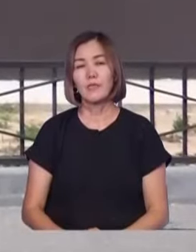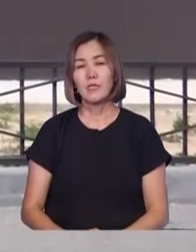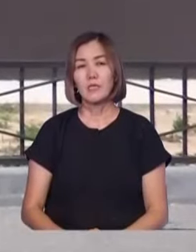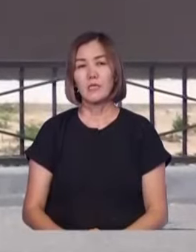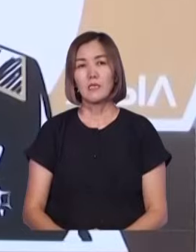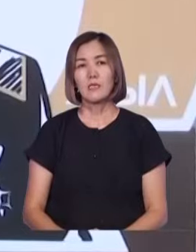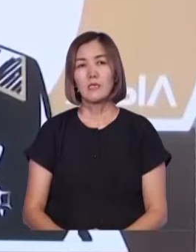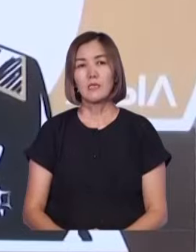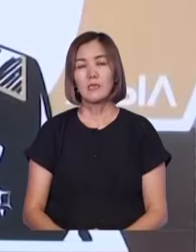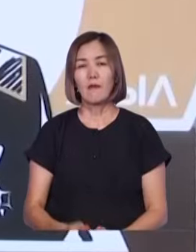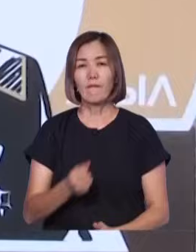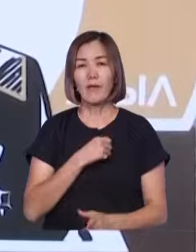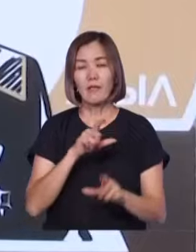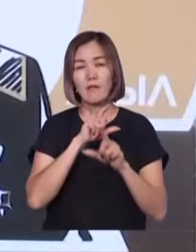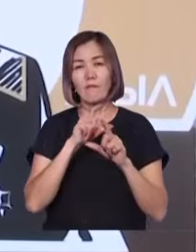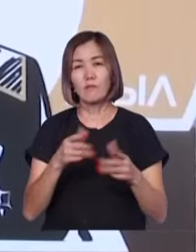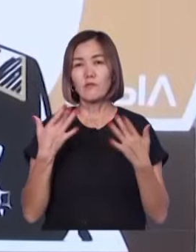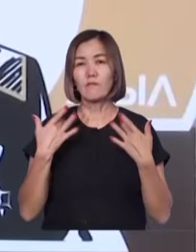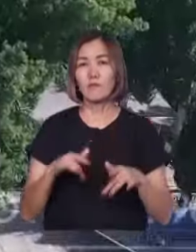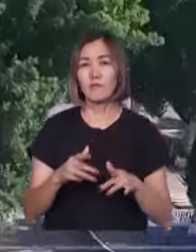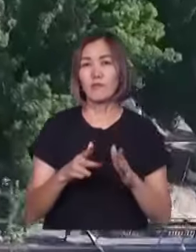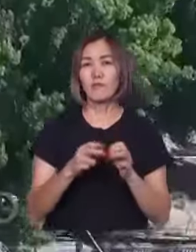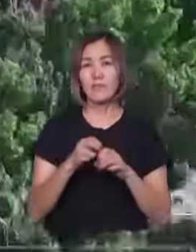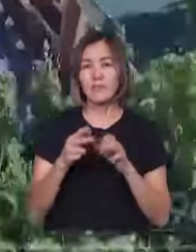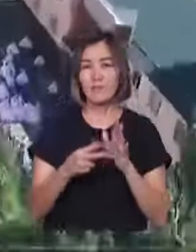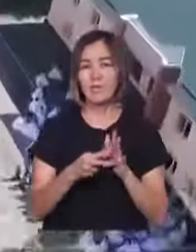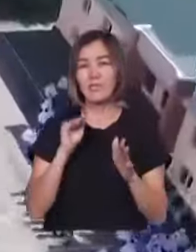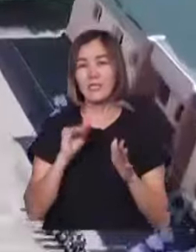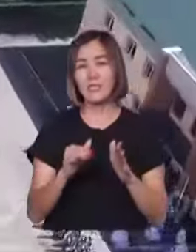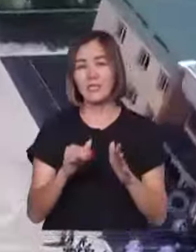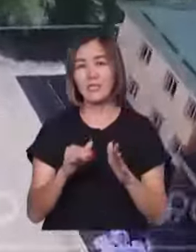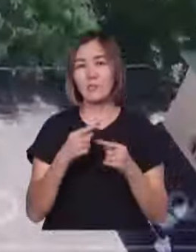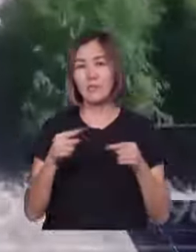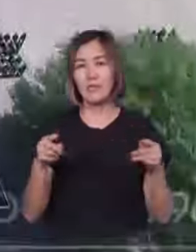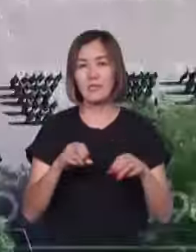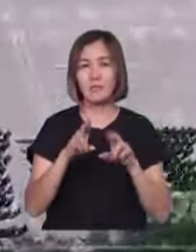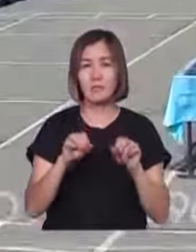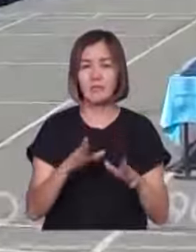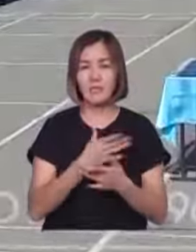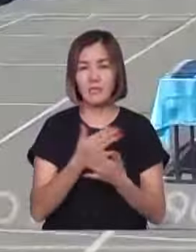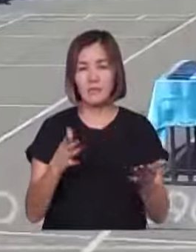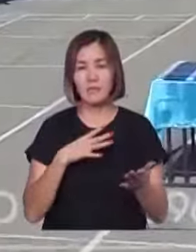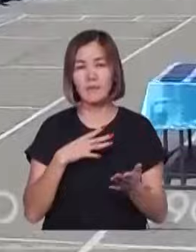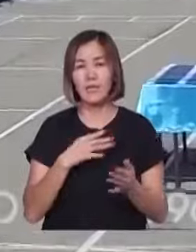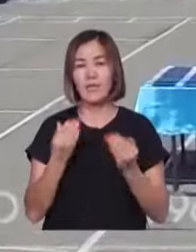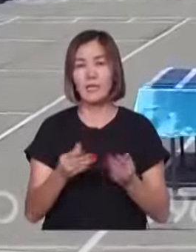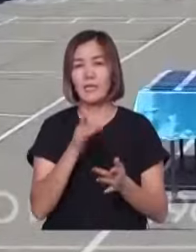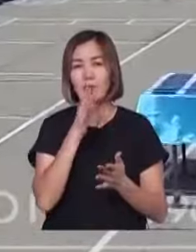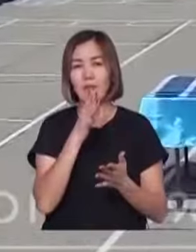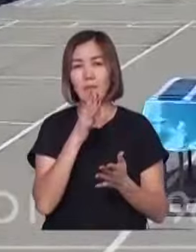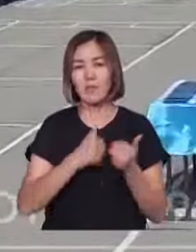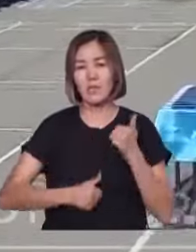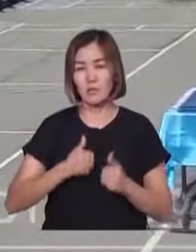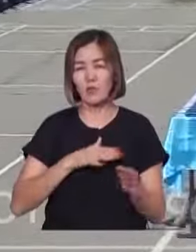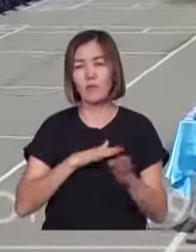своего существования военный ВУЗ выпустил более 18.000 офицеров по различным специальностям в настоящее время все они достойно